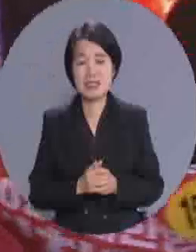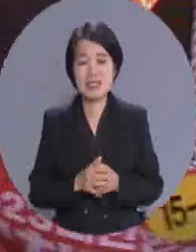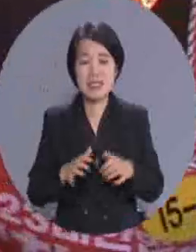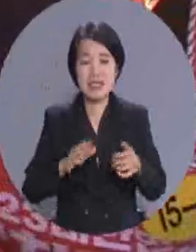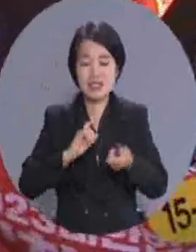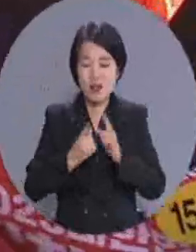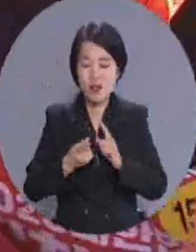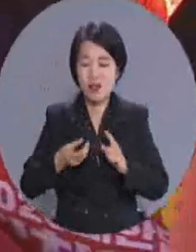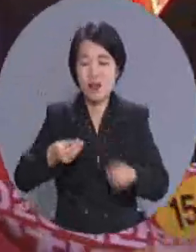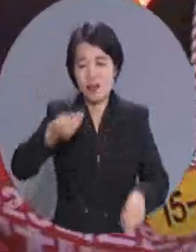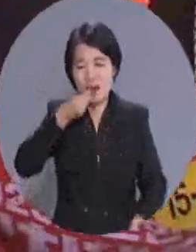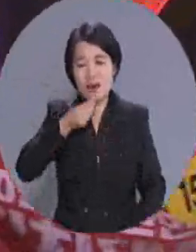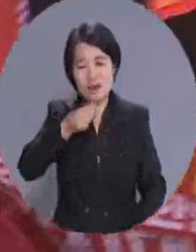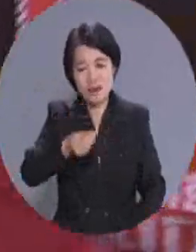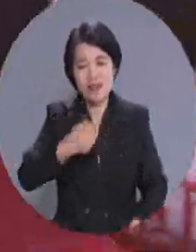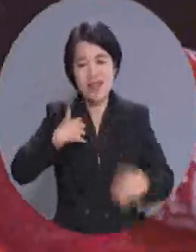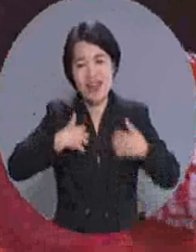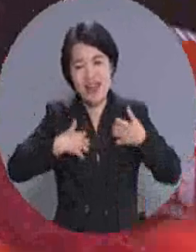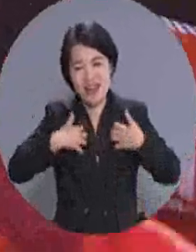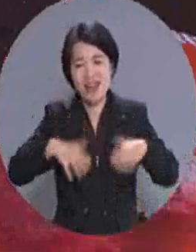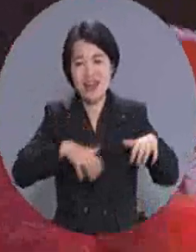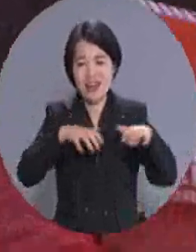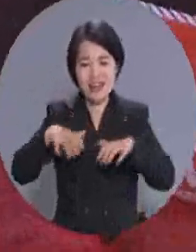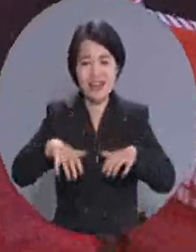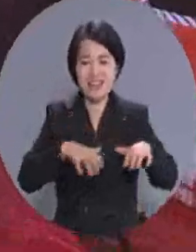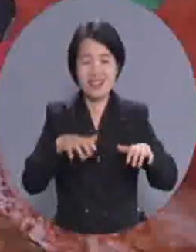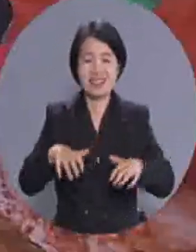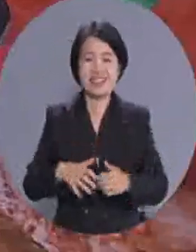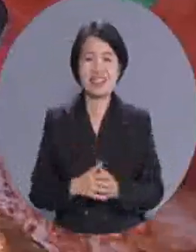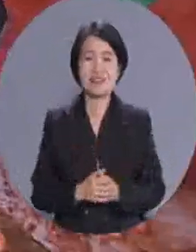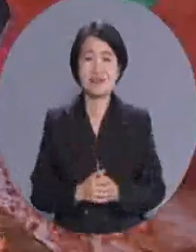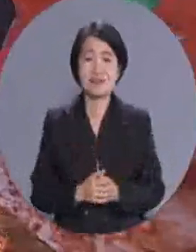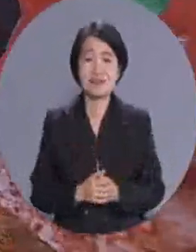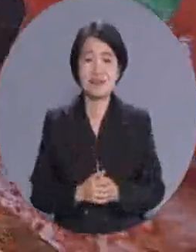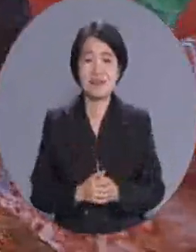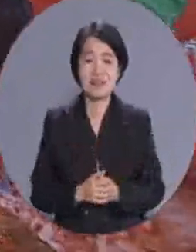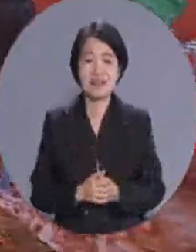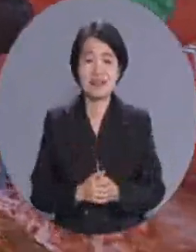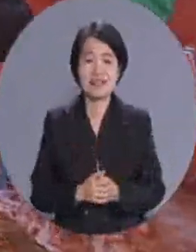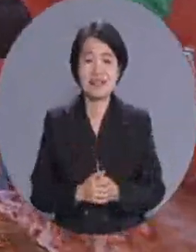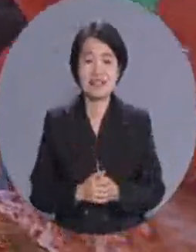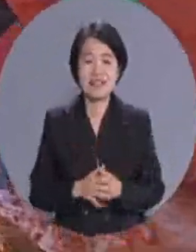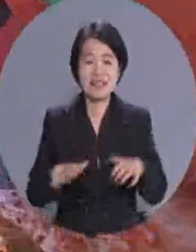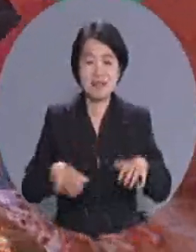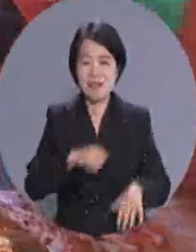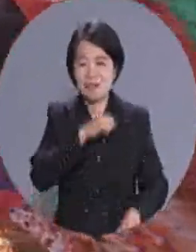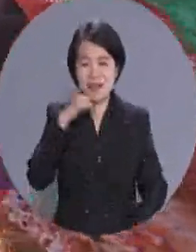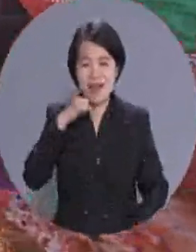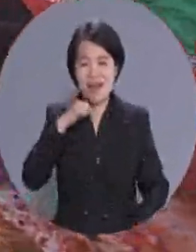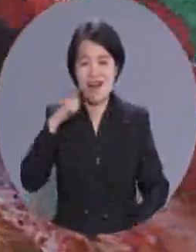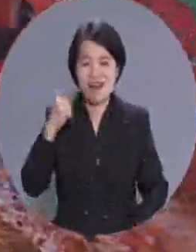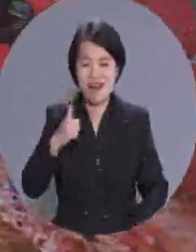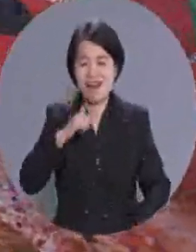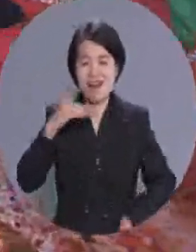서로 먹여주기도 하며 즐겁게 김장을 담굽니다. 김치가 겁나게 맛나라. 그래.